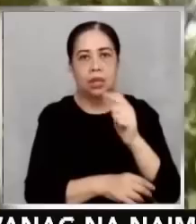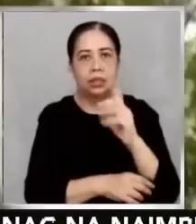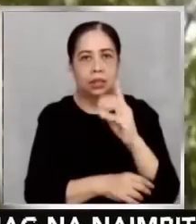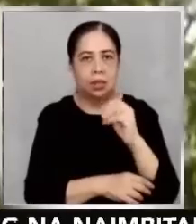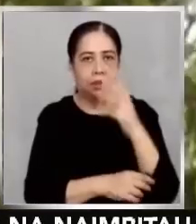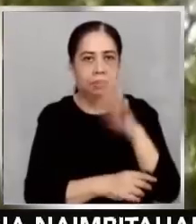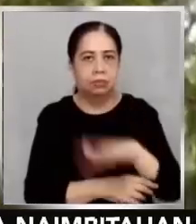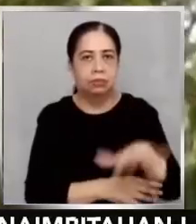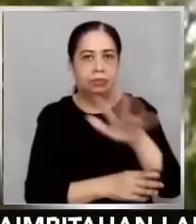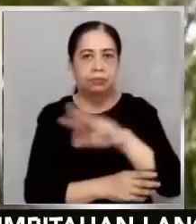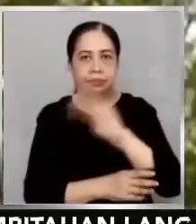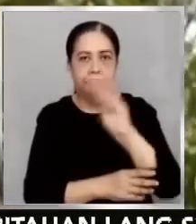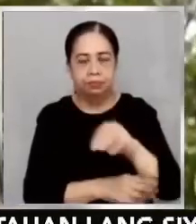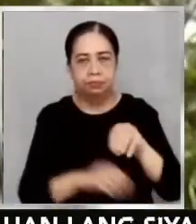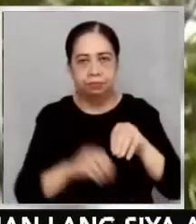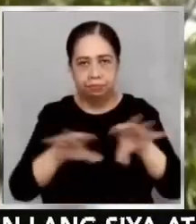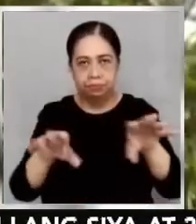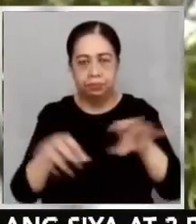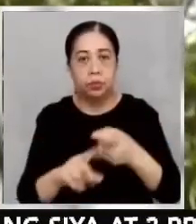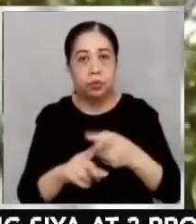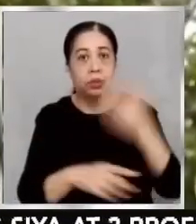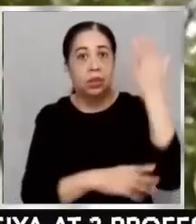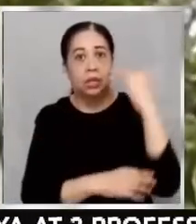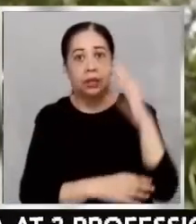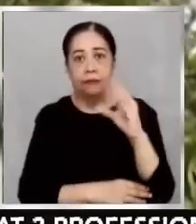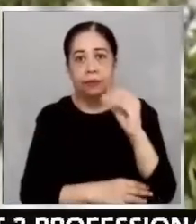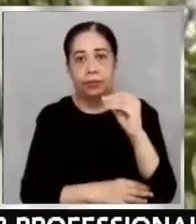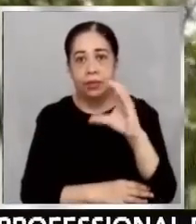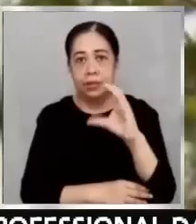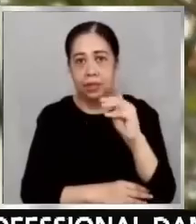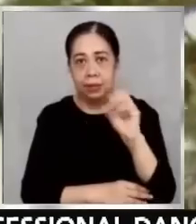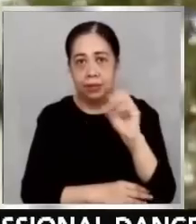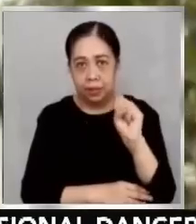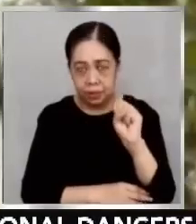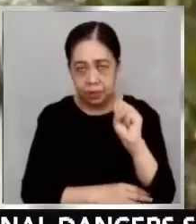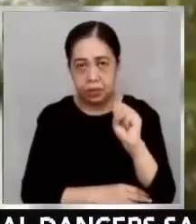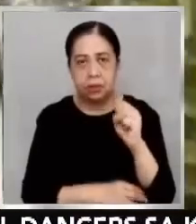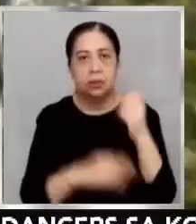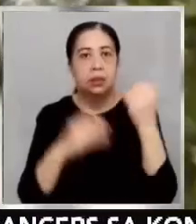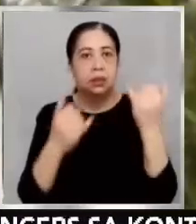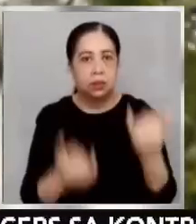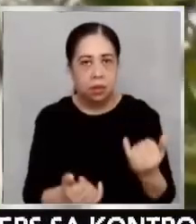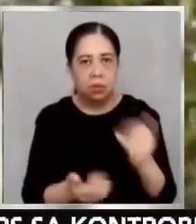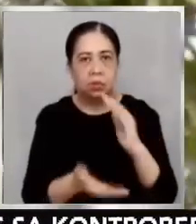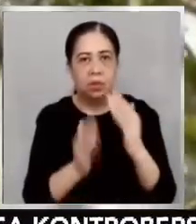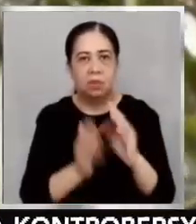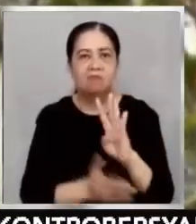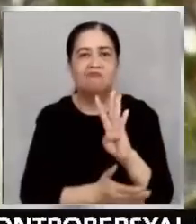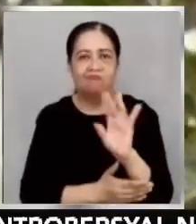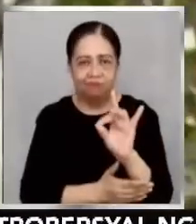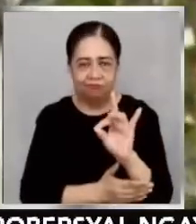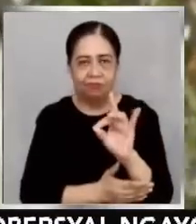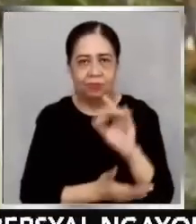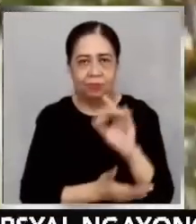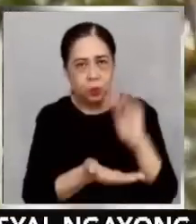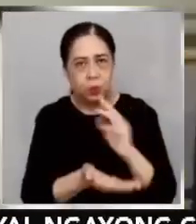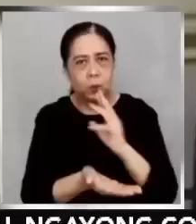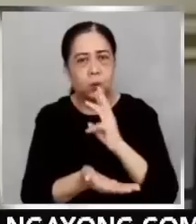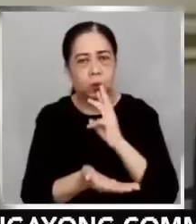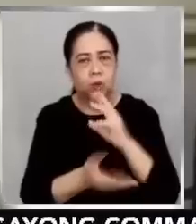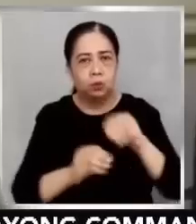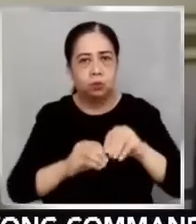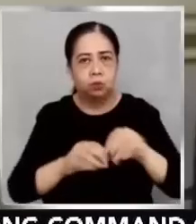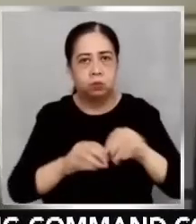Manila. Mula sa dating 50 cubic meters per second, magiging 48 cubic meters na lang ang alokasyon.